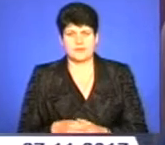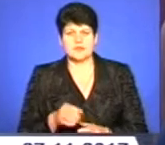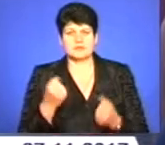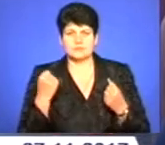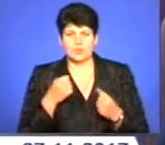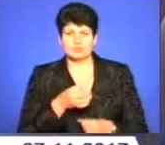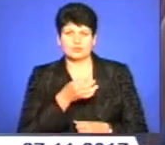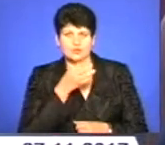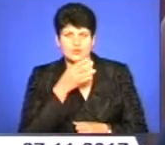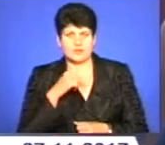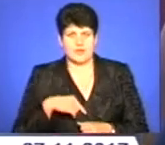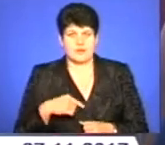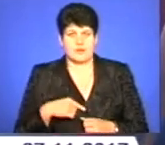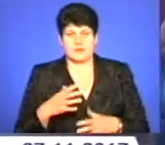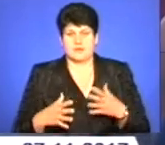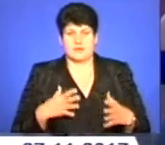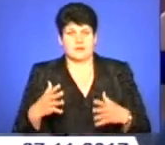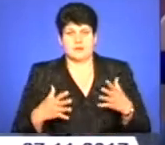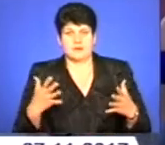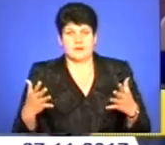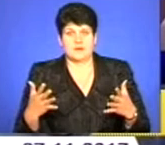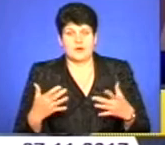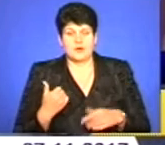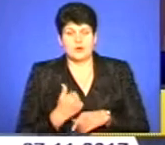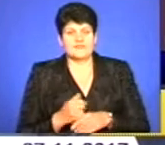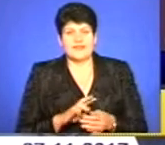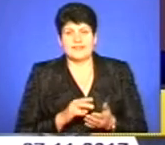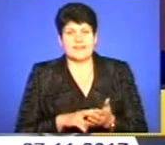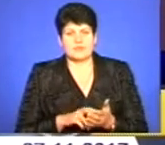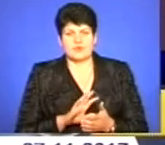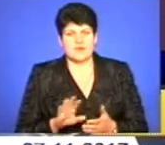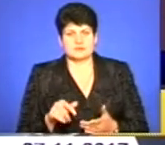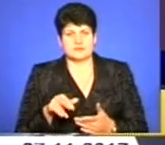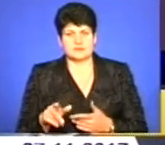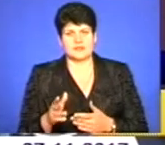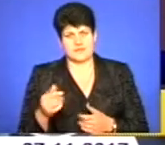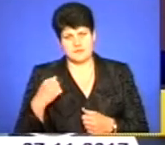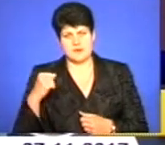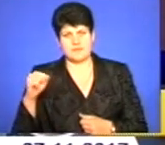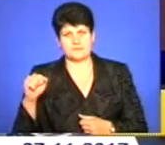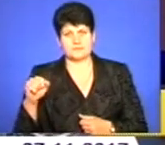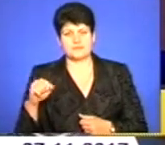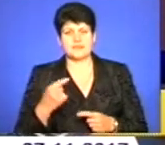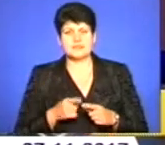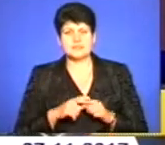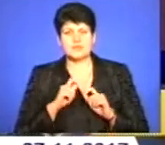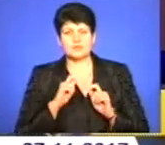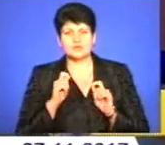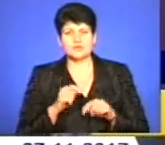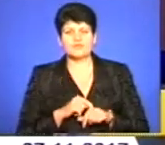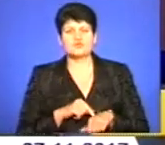подобається, емоції зашкалюють перед боєм, але головне не боятися йти вперед і перемагати. Це подарило такі незабуваємі